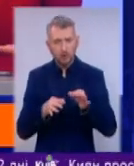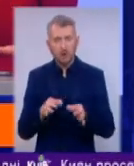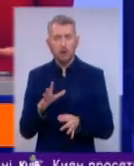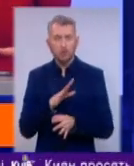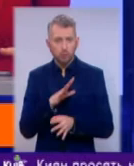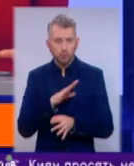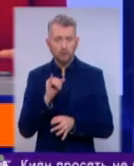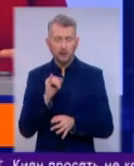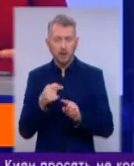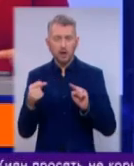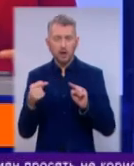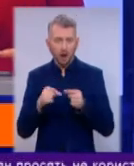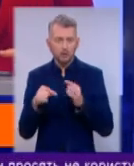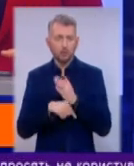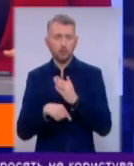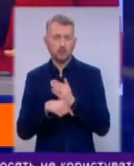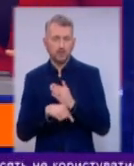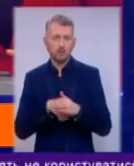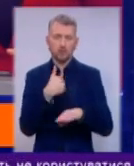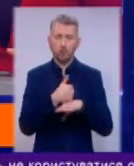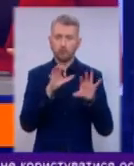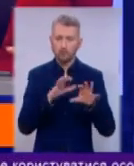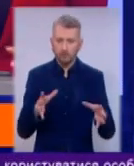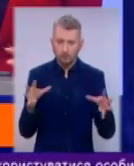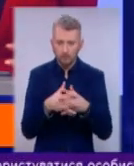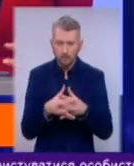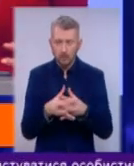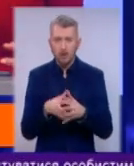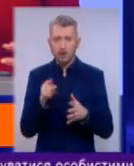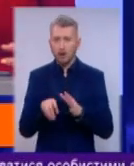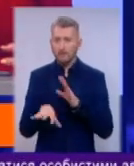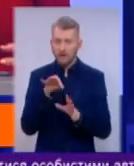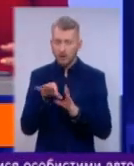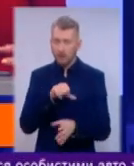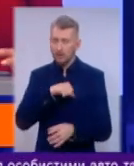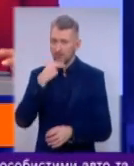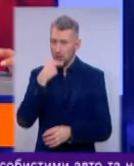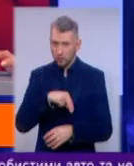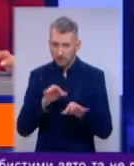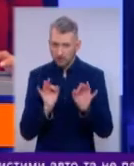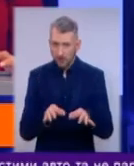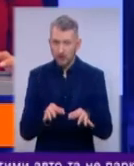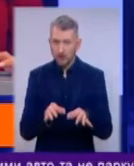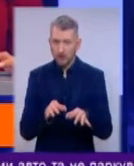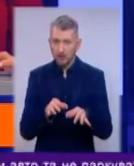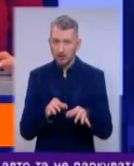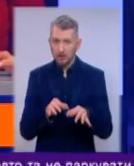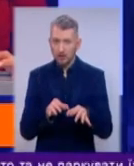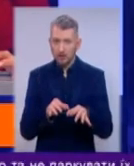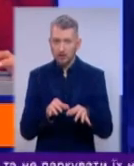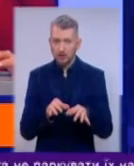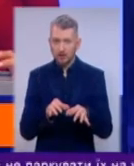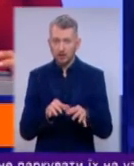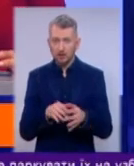і антикорупційним, і там вже вибрали, мабуть, судді, правда? От, а ми що зимовно якісь, може,